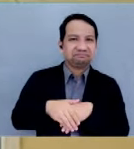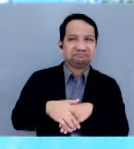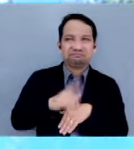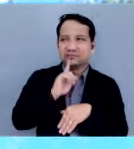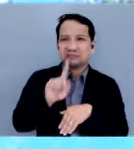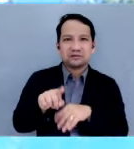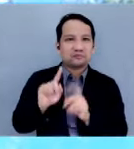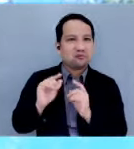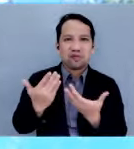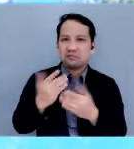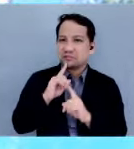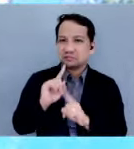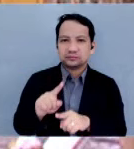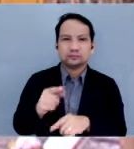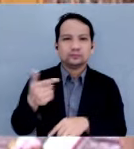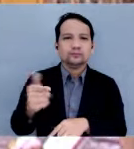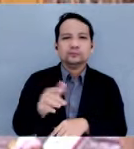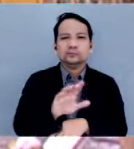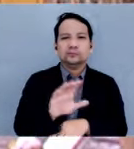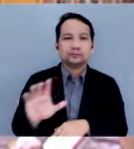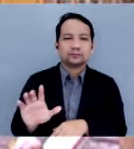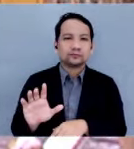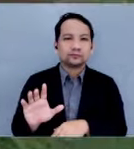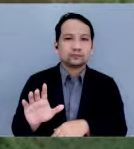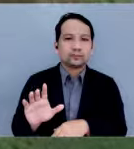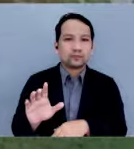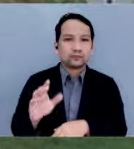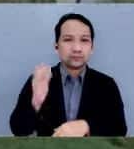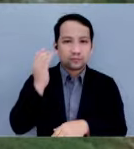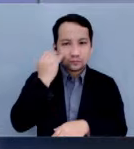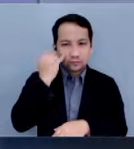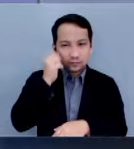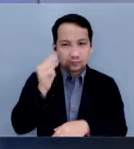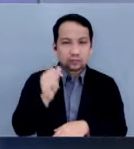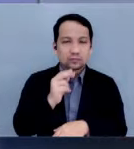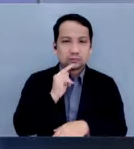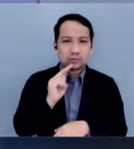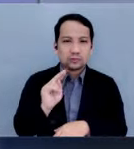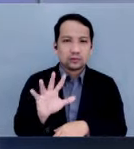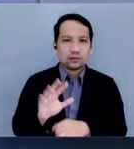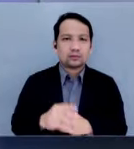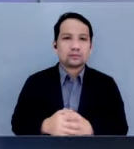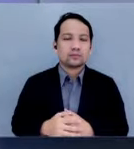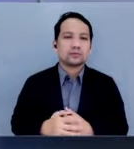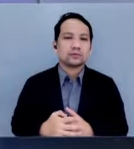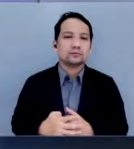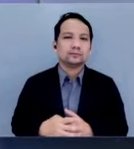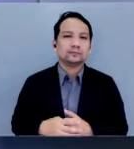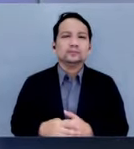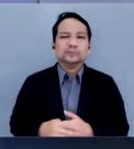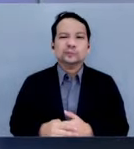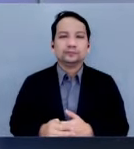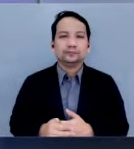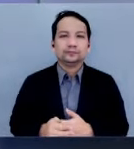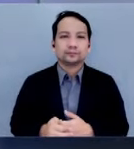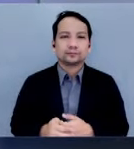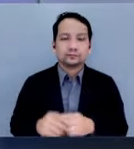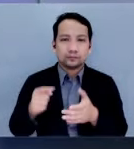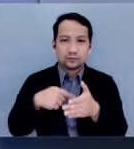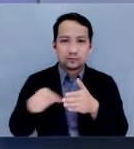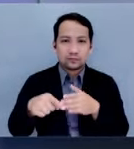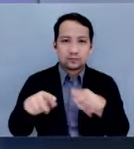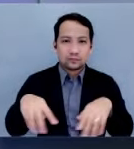pahayag. Nagbabalita muna sa Frontline, Jan Arua, News 5. Walang piyansa at posible pang makulong